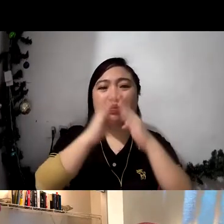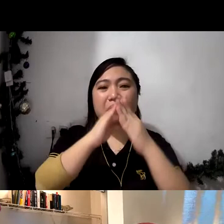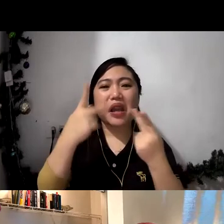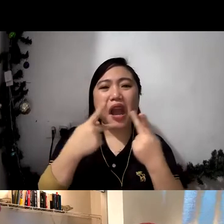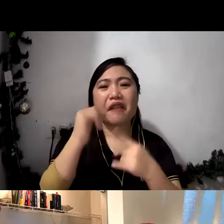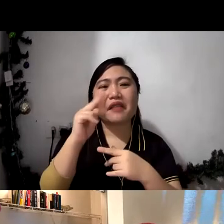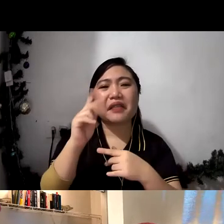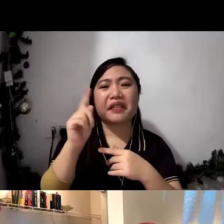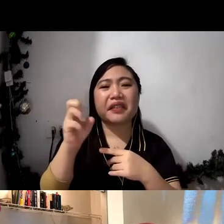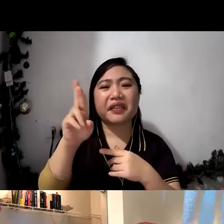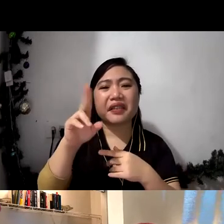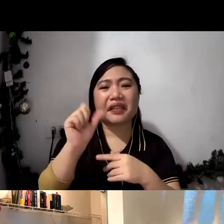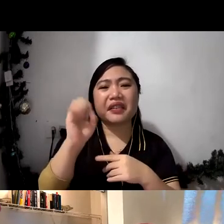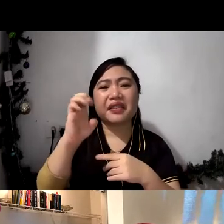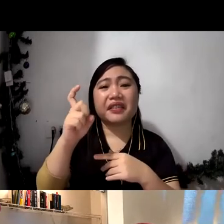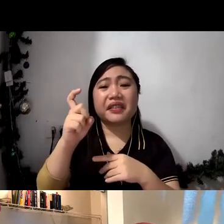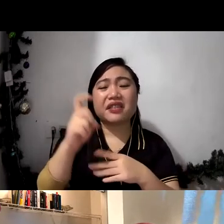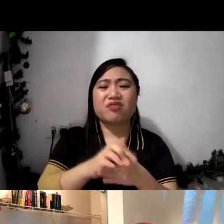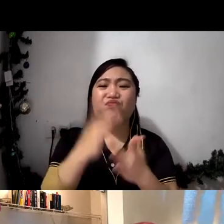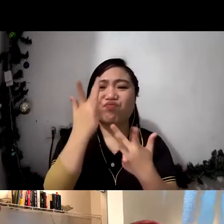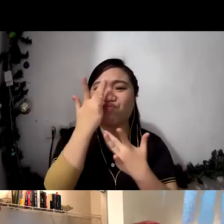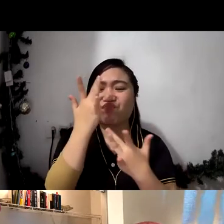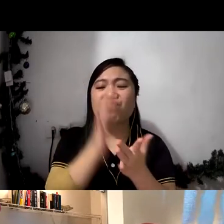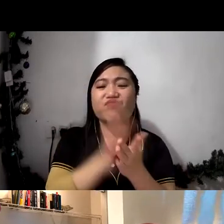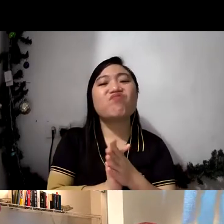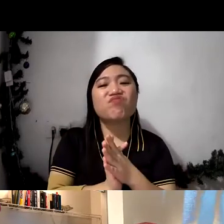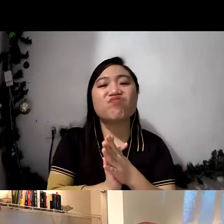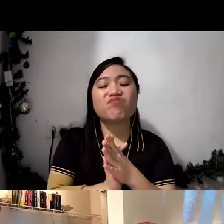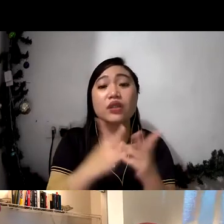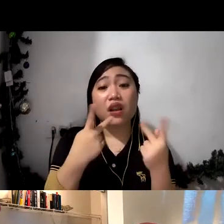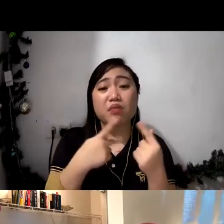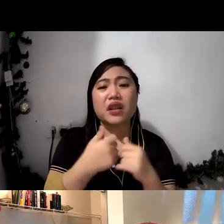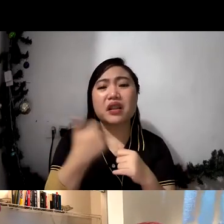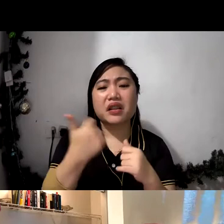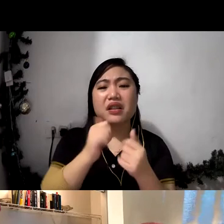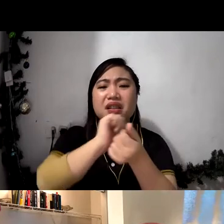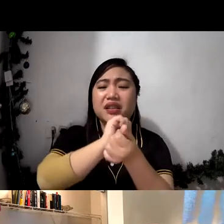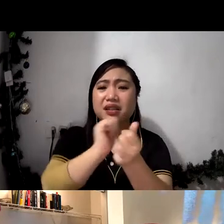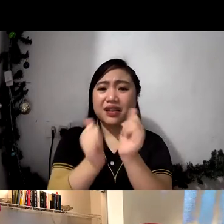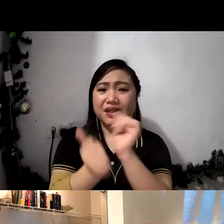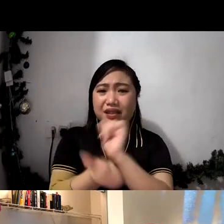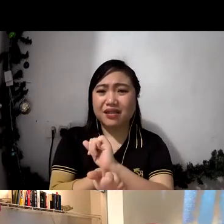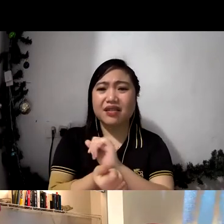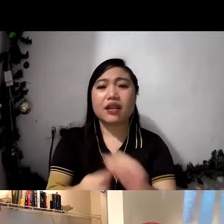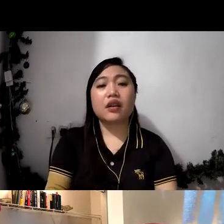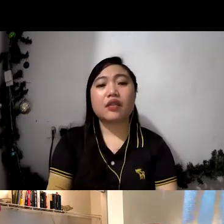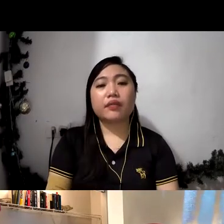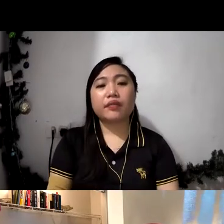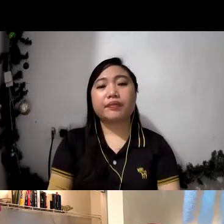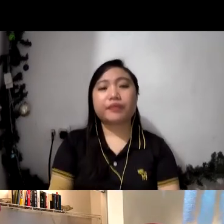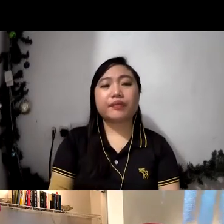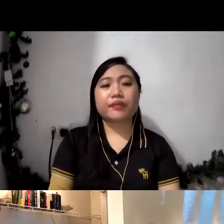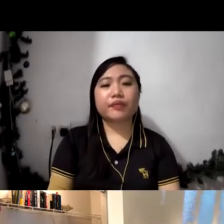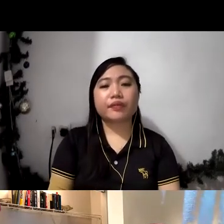yung kanilang condition throughout their lifetime, pero may mga iba sa kanila, mas nagiging prominent yung isang biological